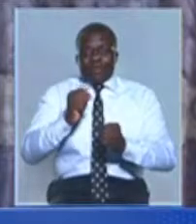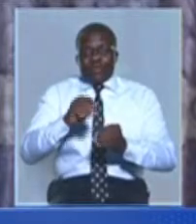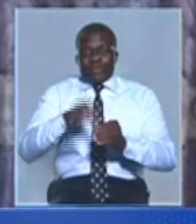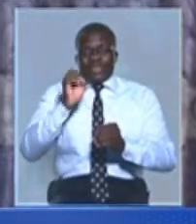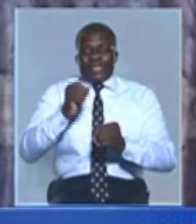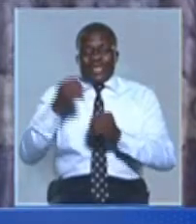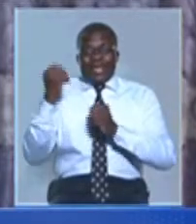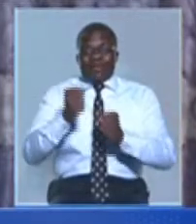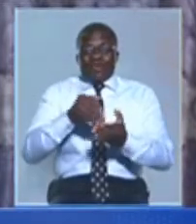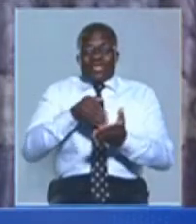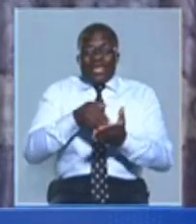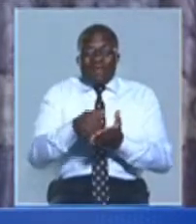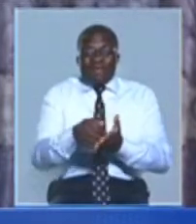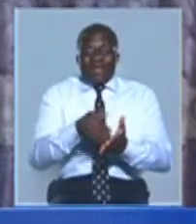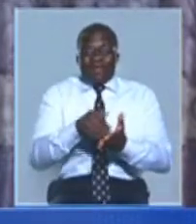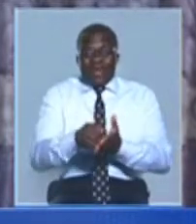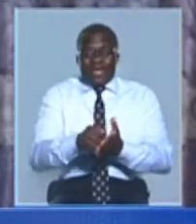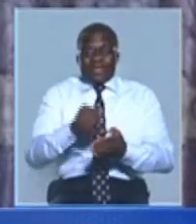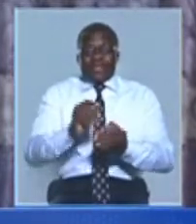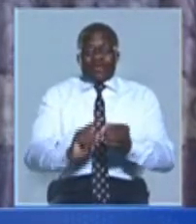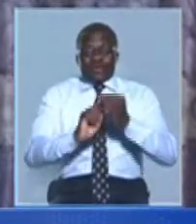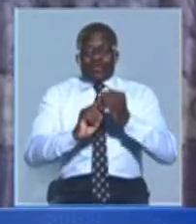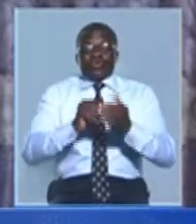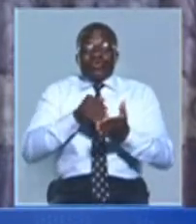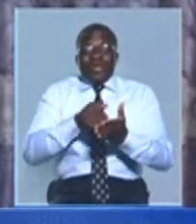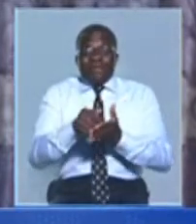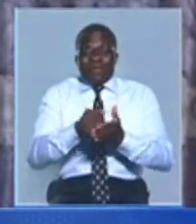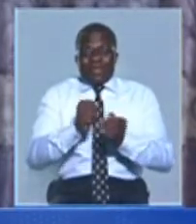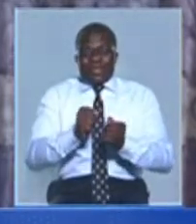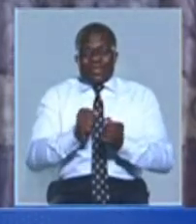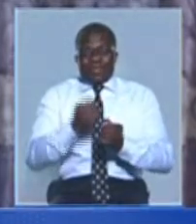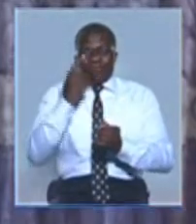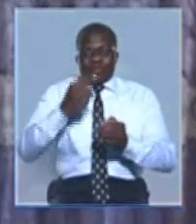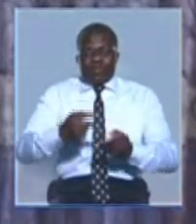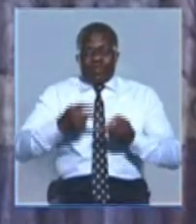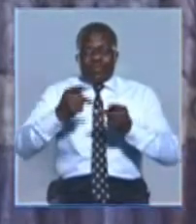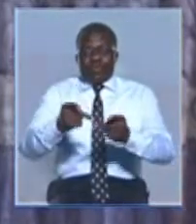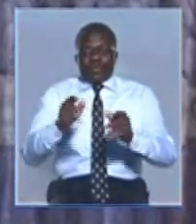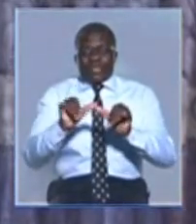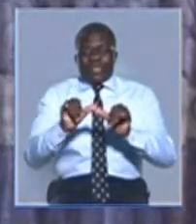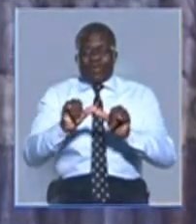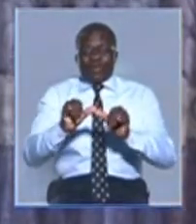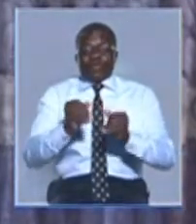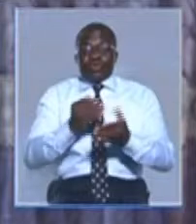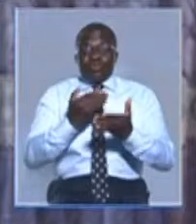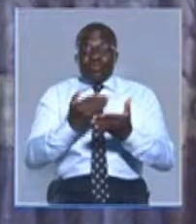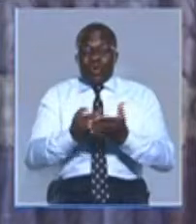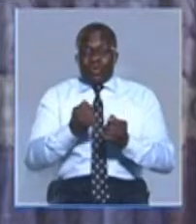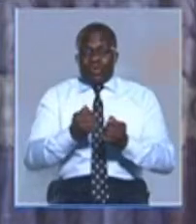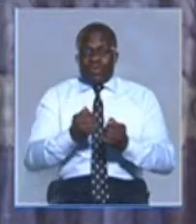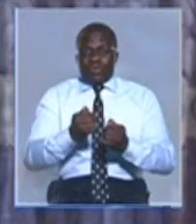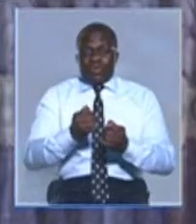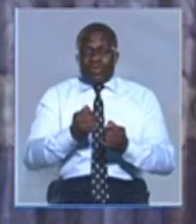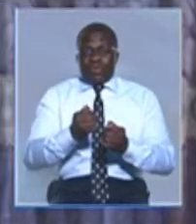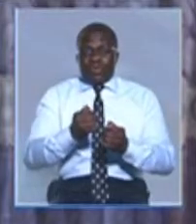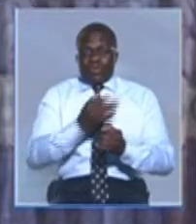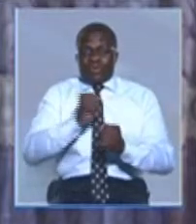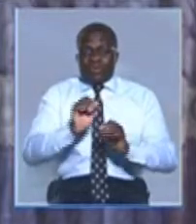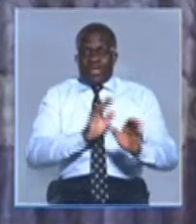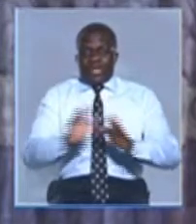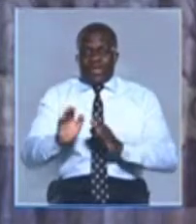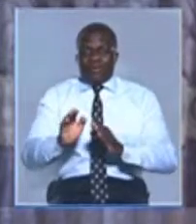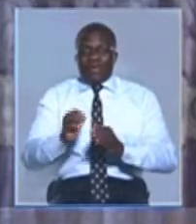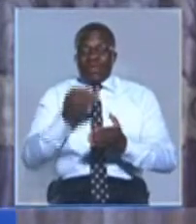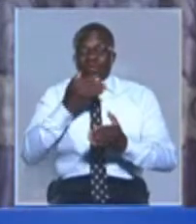les forces et les faiblesses, surtout les faiblesses, pour proposer des mesures correctives et faire